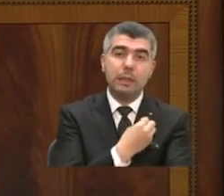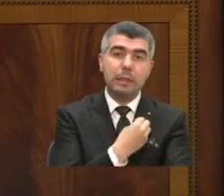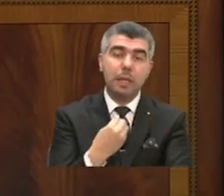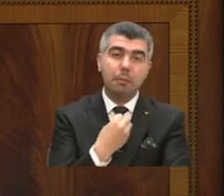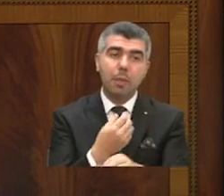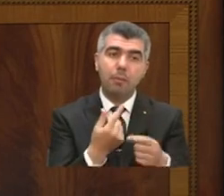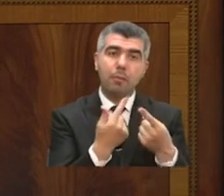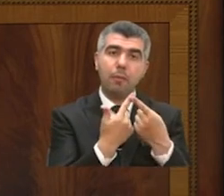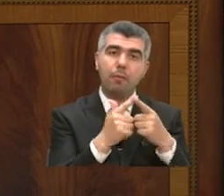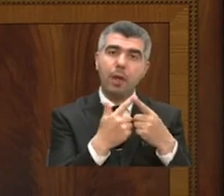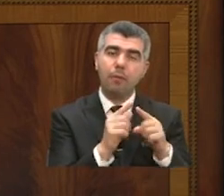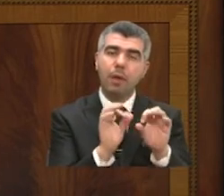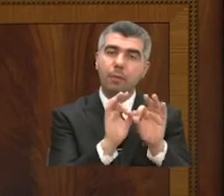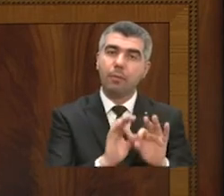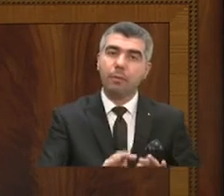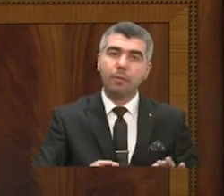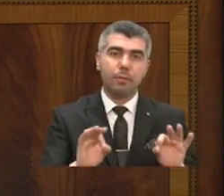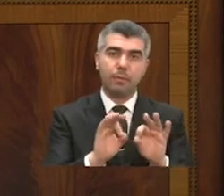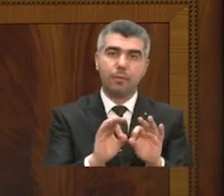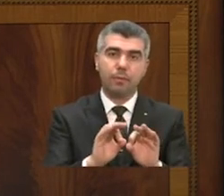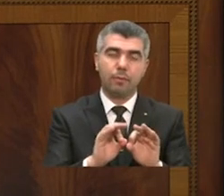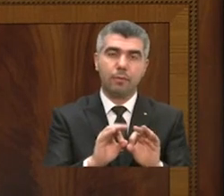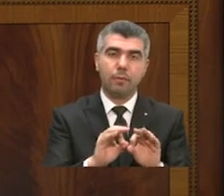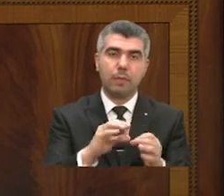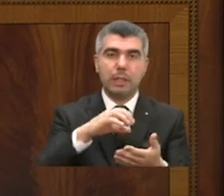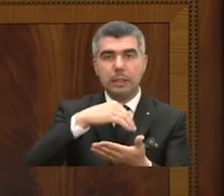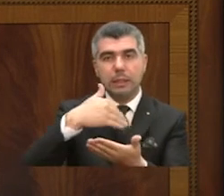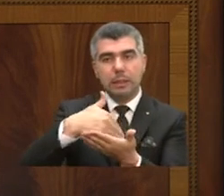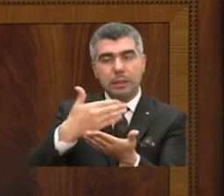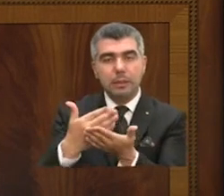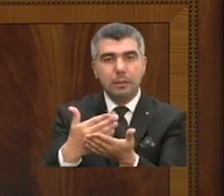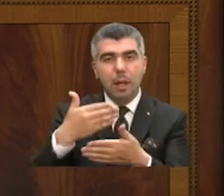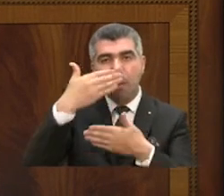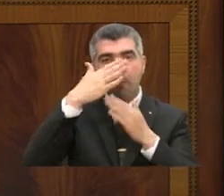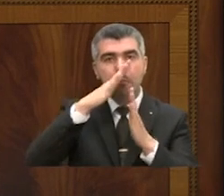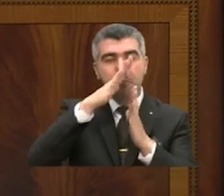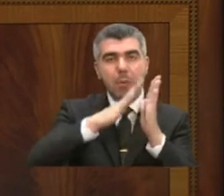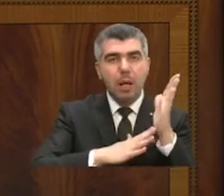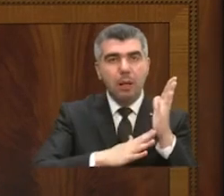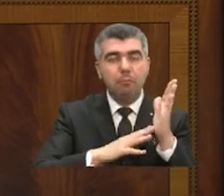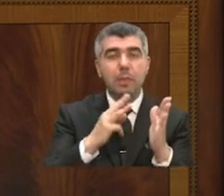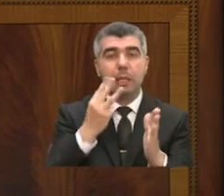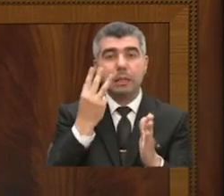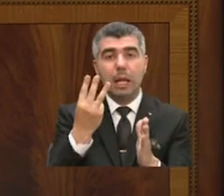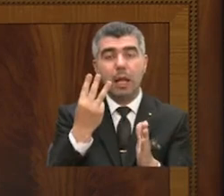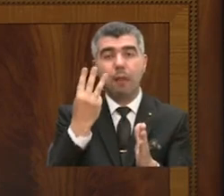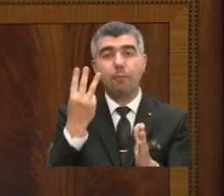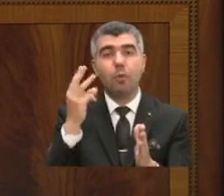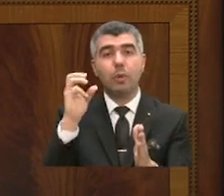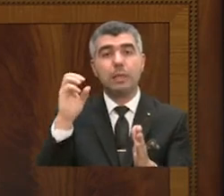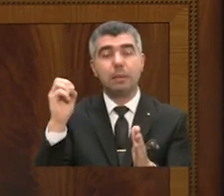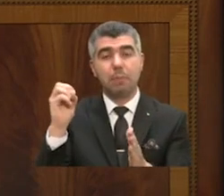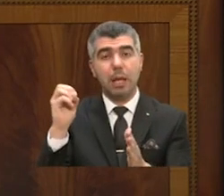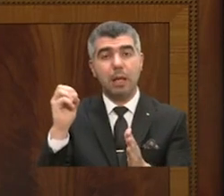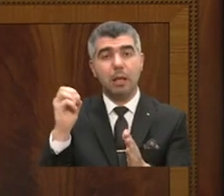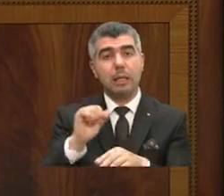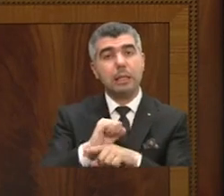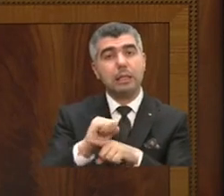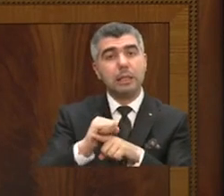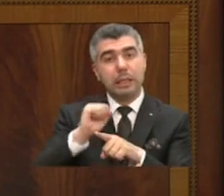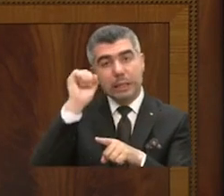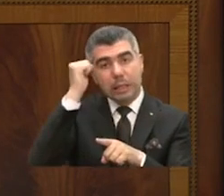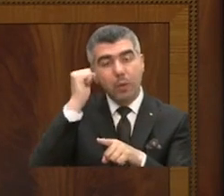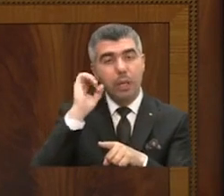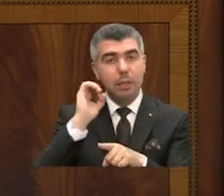التوزيع الترابي للاطر الطبيه، وعدم تحقيق هدف تكوين 3300 طبيب سنويا في افق